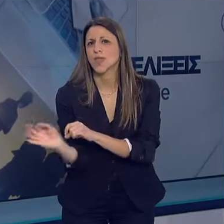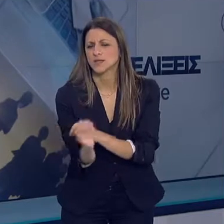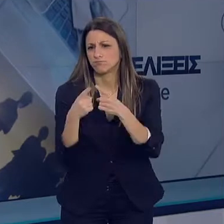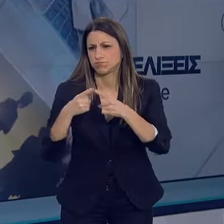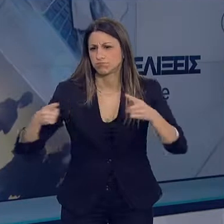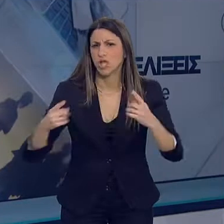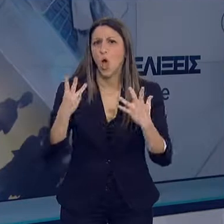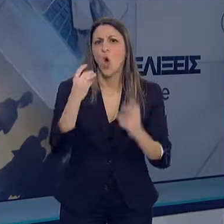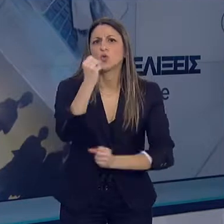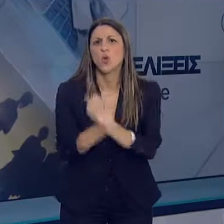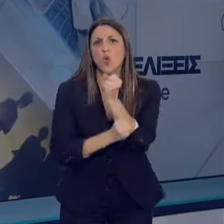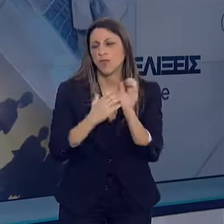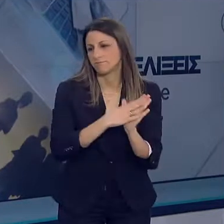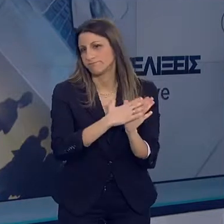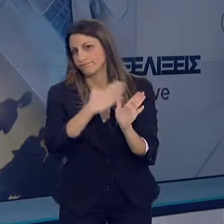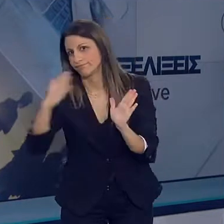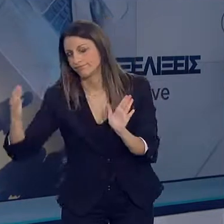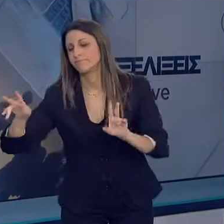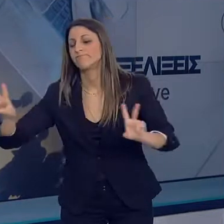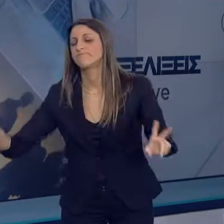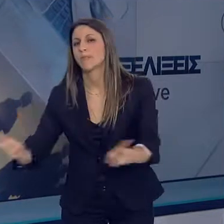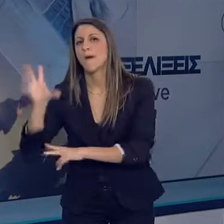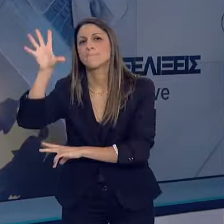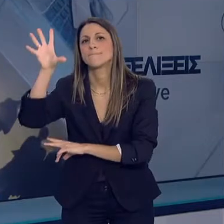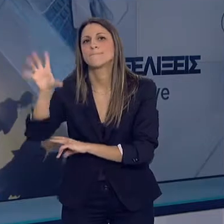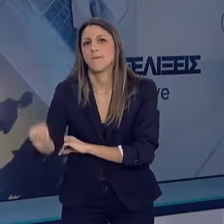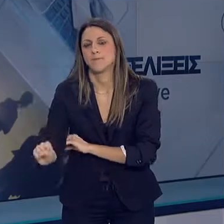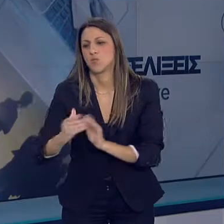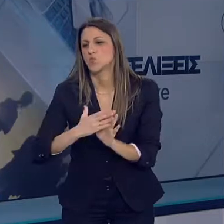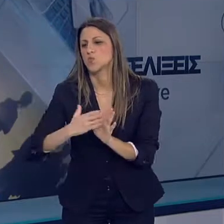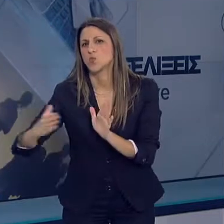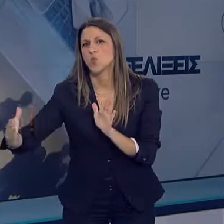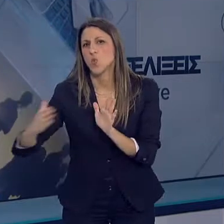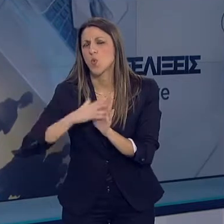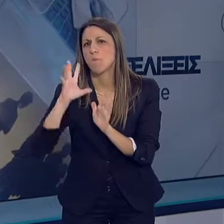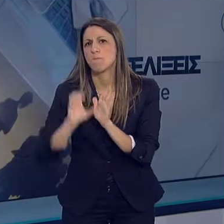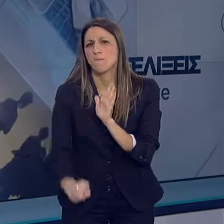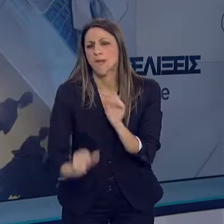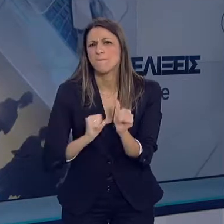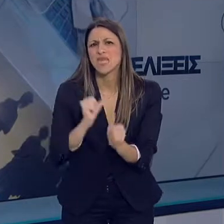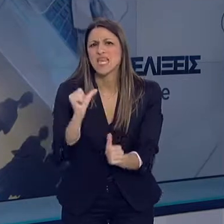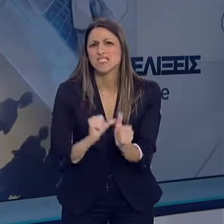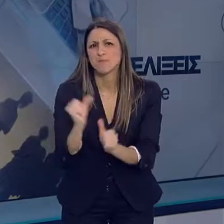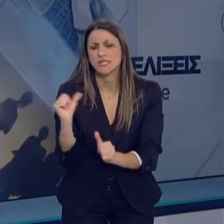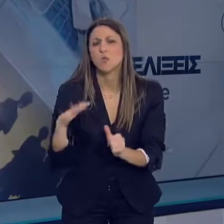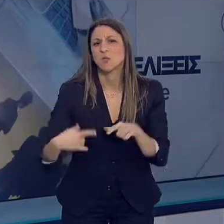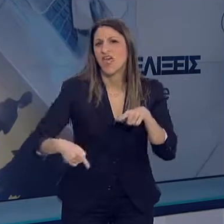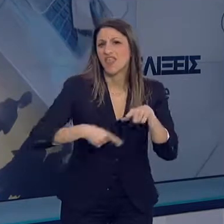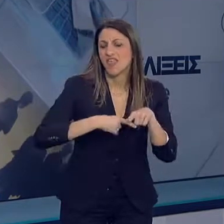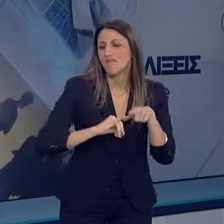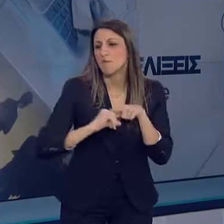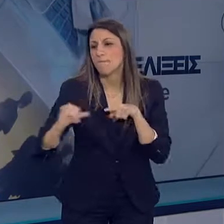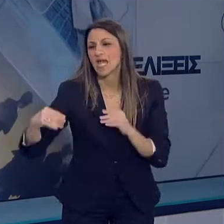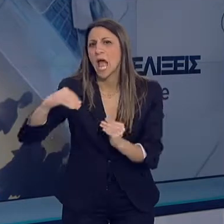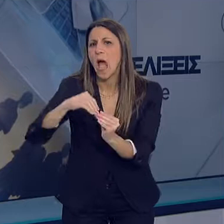ετών, διαπιστώθηκε πως αυτοί ανιχνεύονταν ένα περιορισμένο διάστημα του χρόνου, κυρίως από το Δεκέμβριο ως τον Απρίλιο και